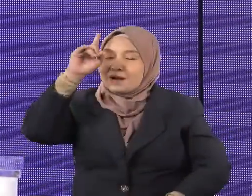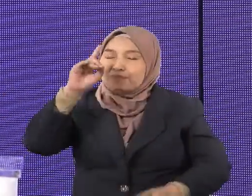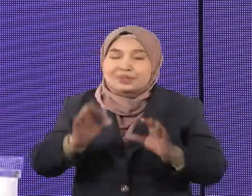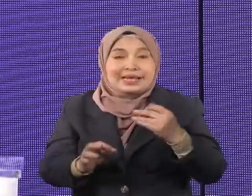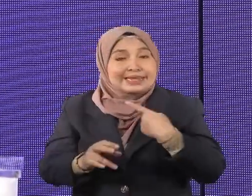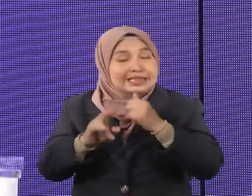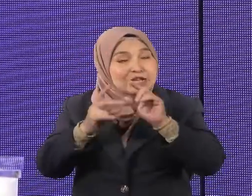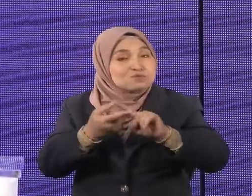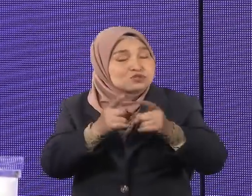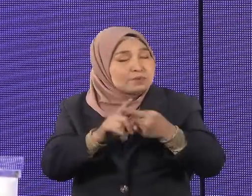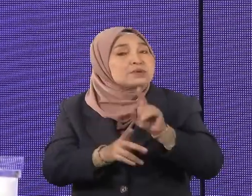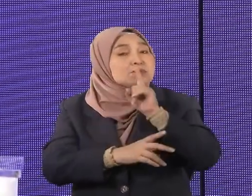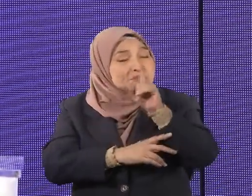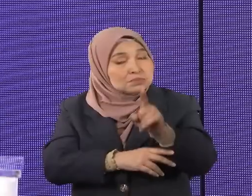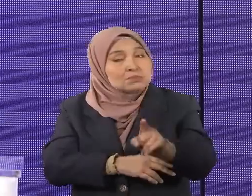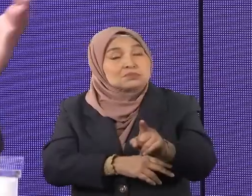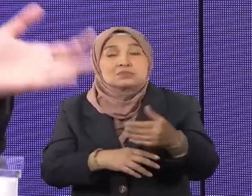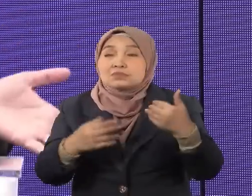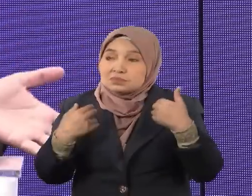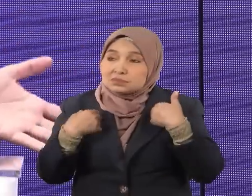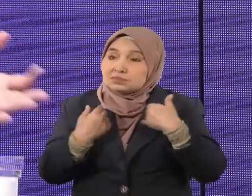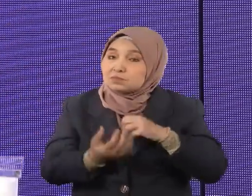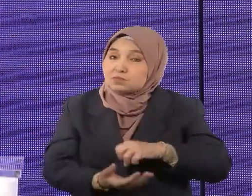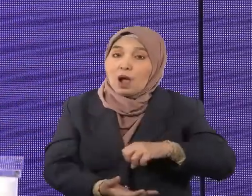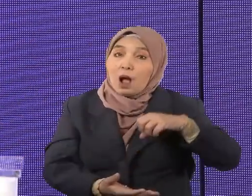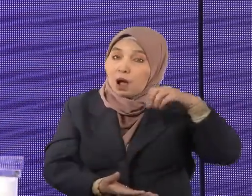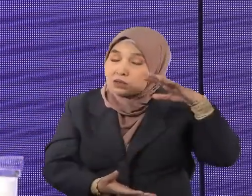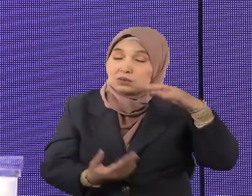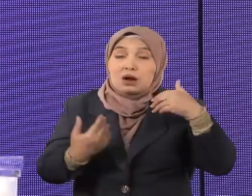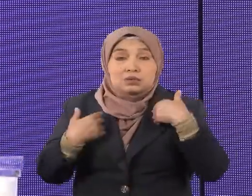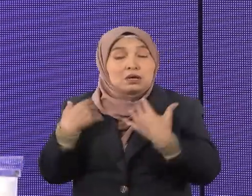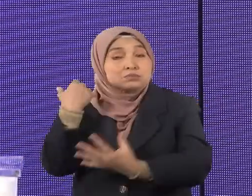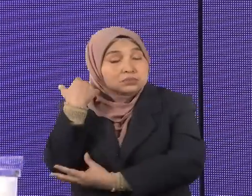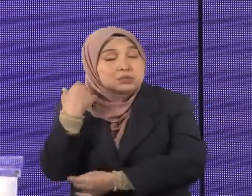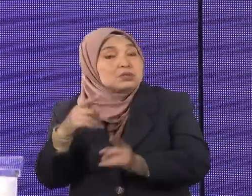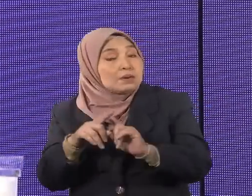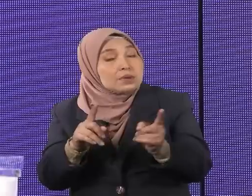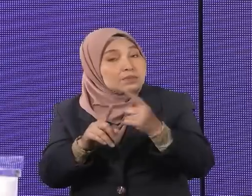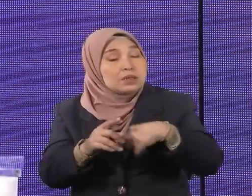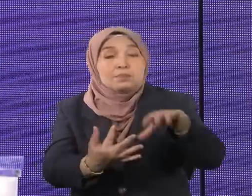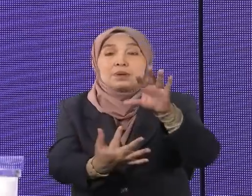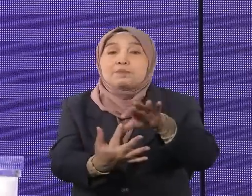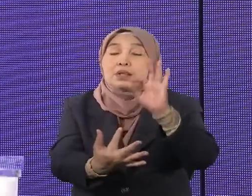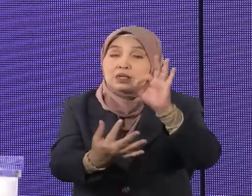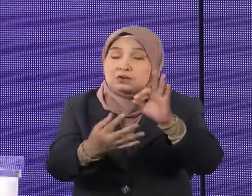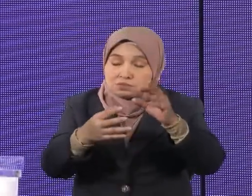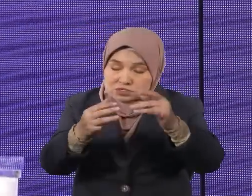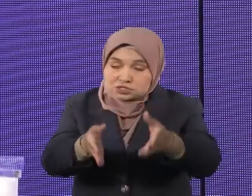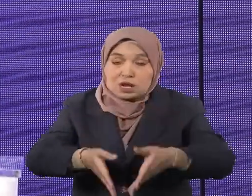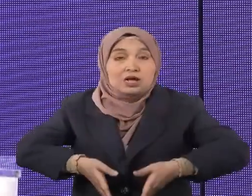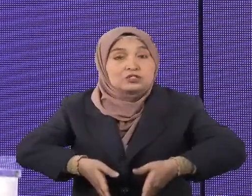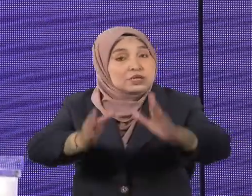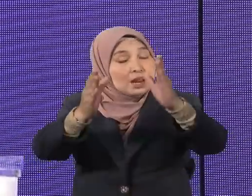sahabat, ya, sebenarnya mereka ini ada yang kaya, ada yang tak kaya. Betul. Tetapi bila mereka memilih jalan redha Allah ini,